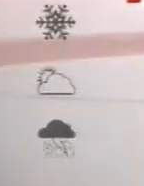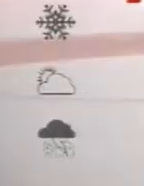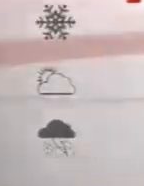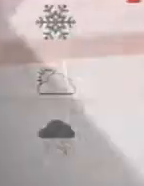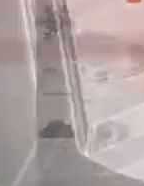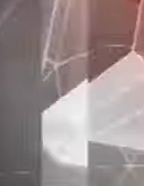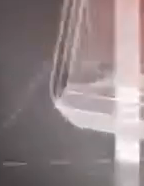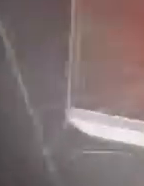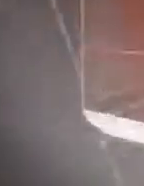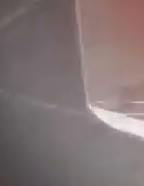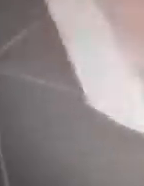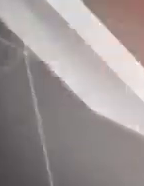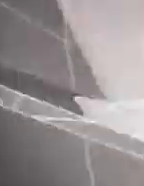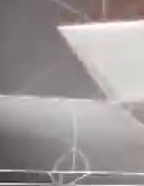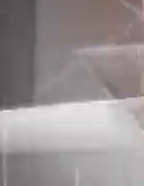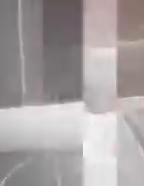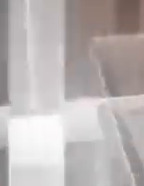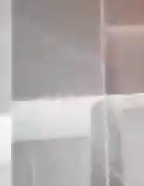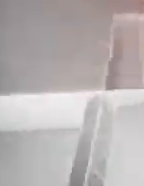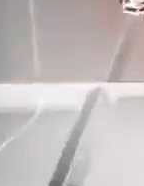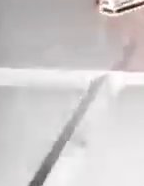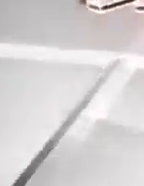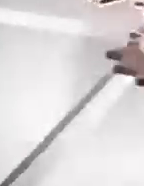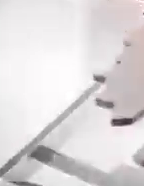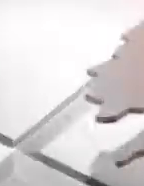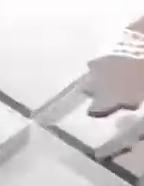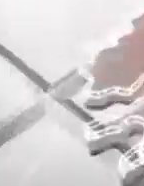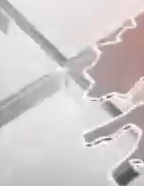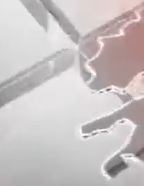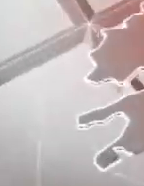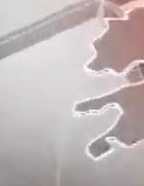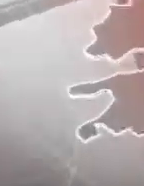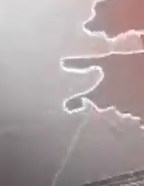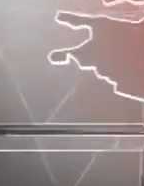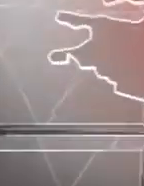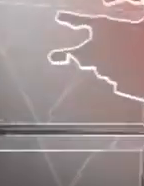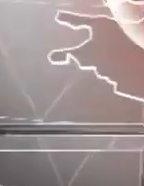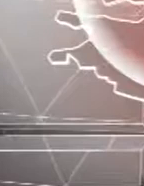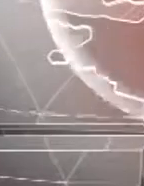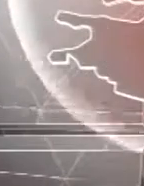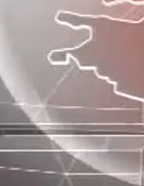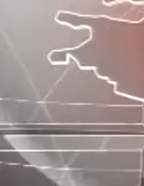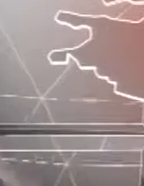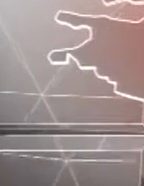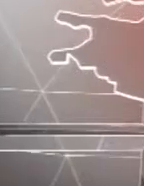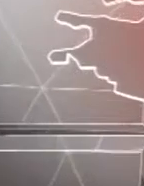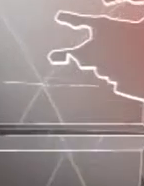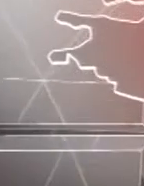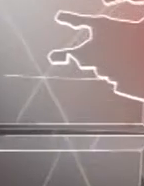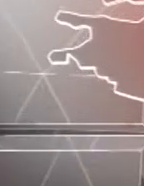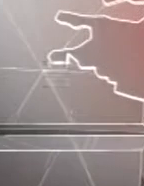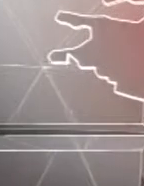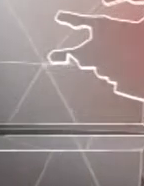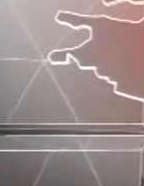Сьогодні вночі та завтра вдень по Херсону та області очікується мінлива хмарність без опадів. Вітер південно-східний 5-10 метрів за